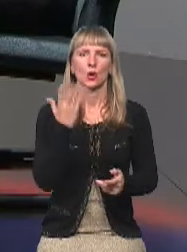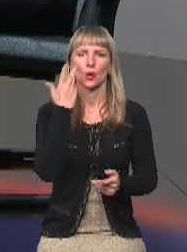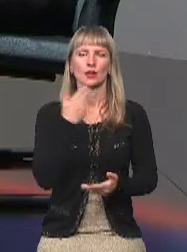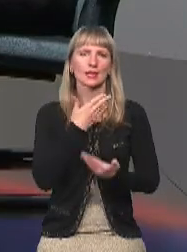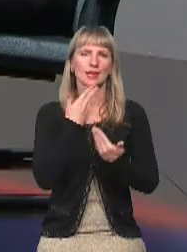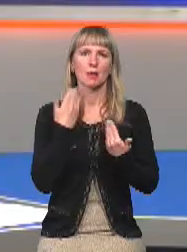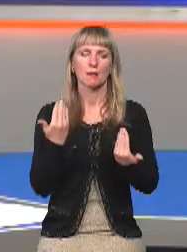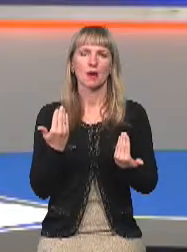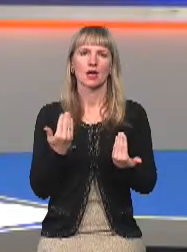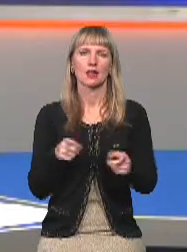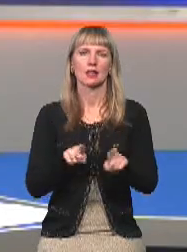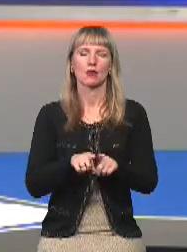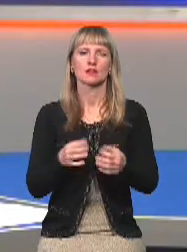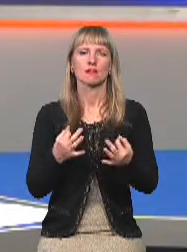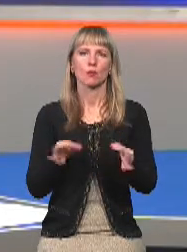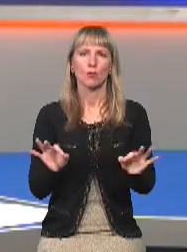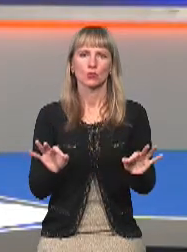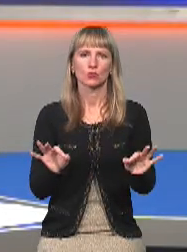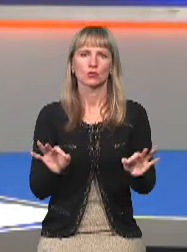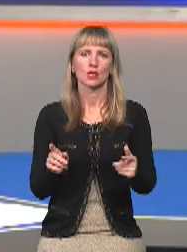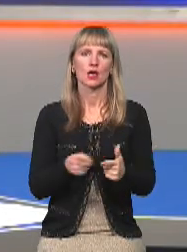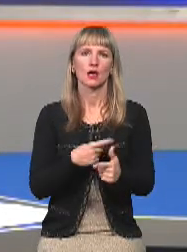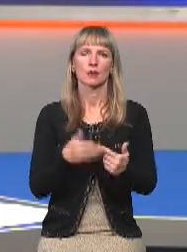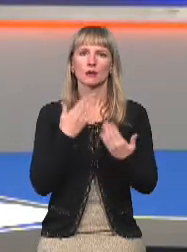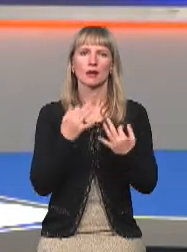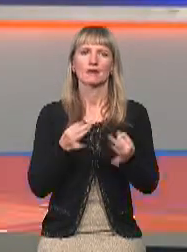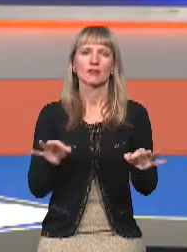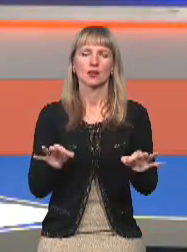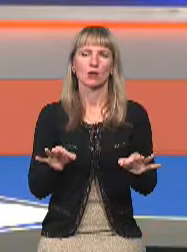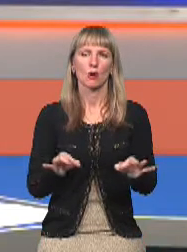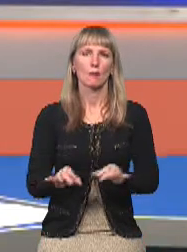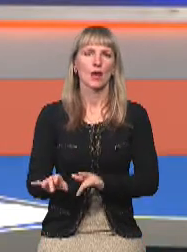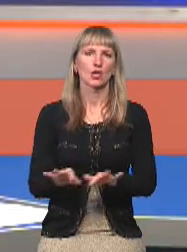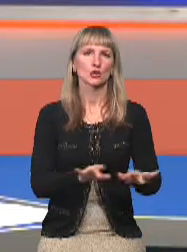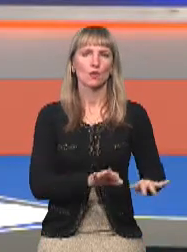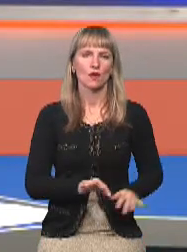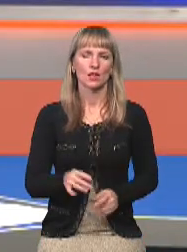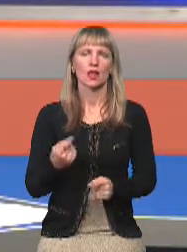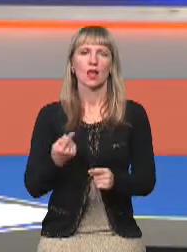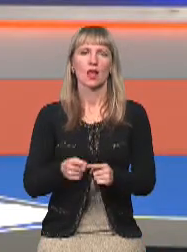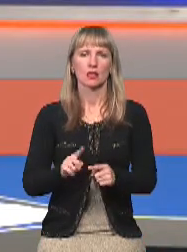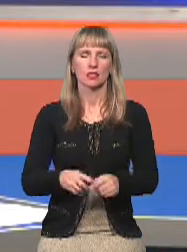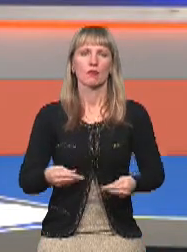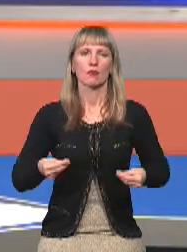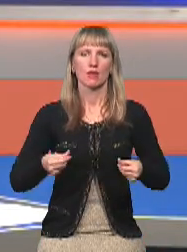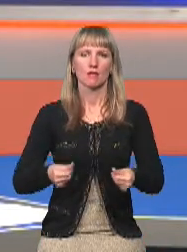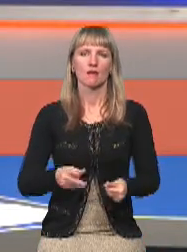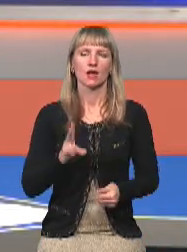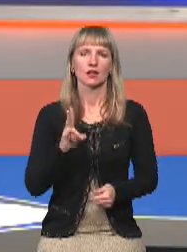немає такої свободи, скажімо так, або немає вільного пересування, так, це, власне, впливає і